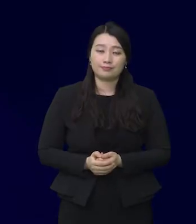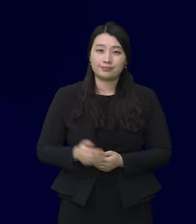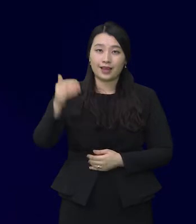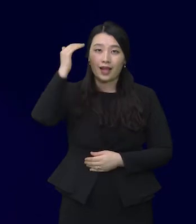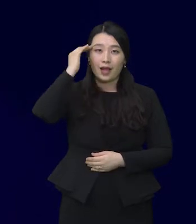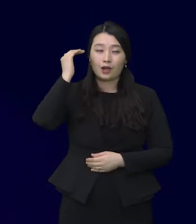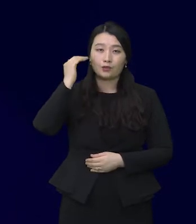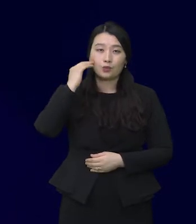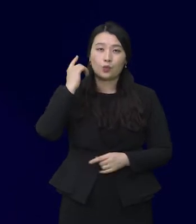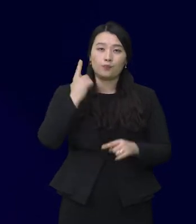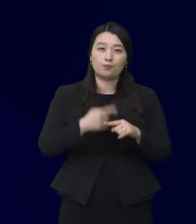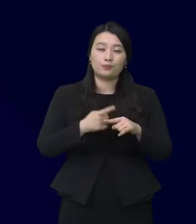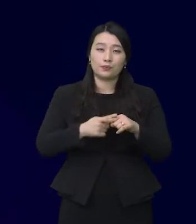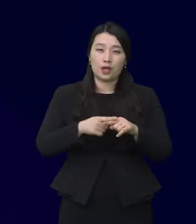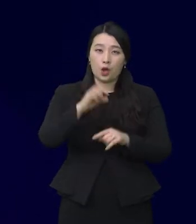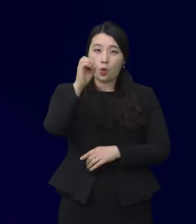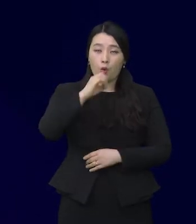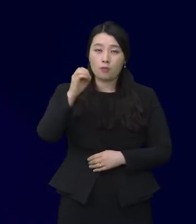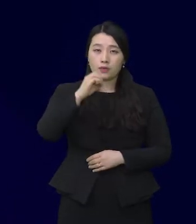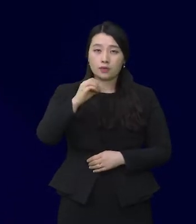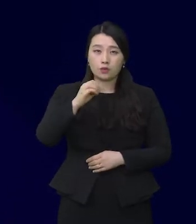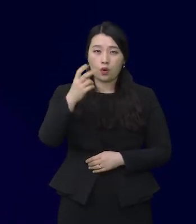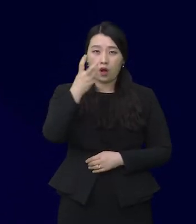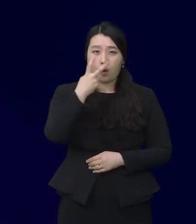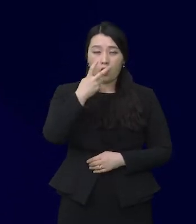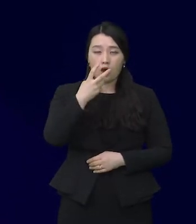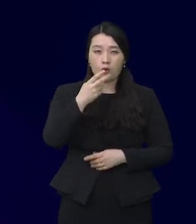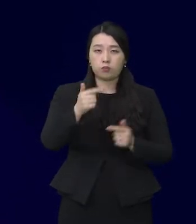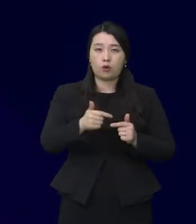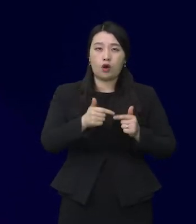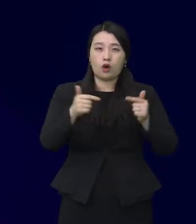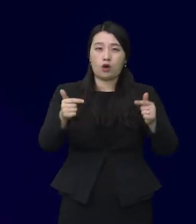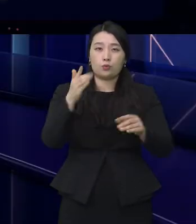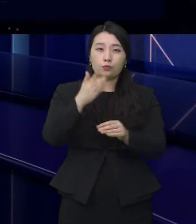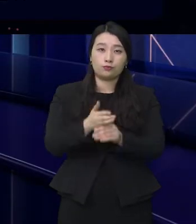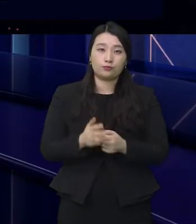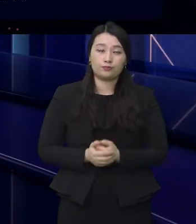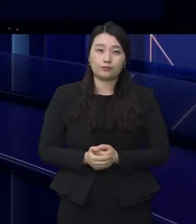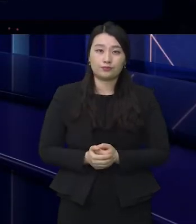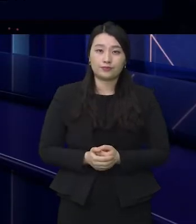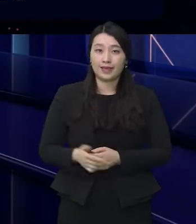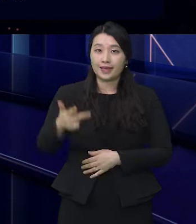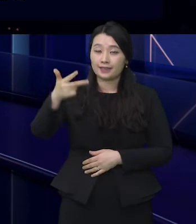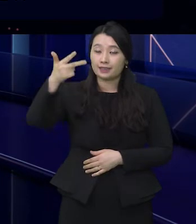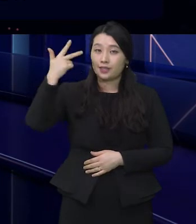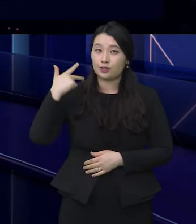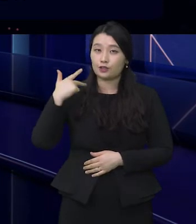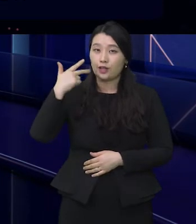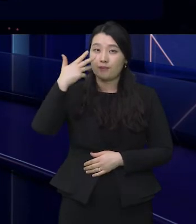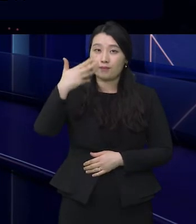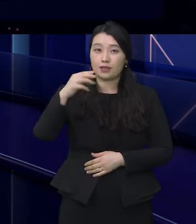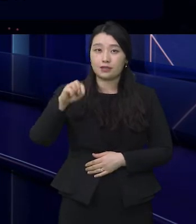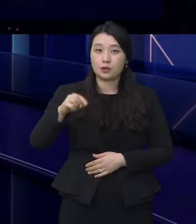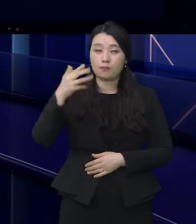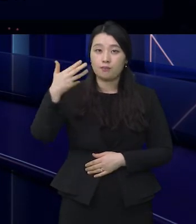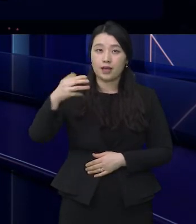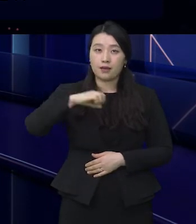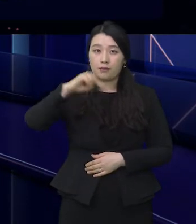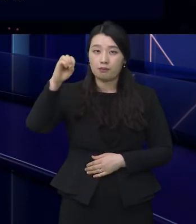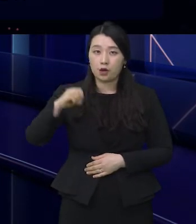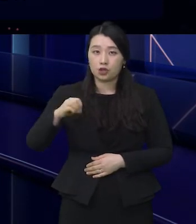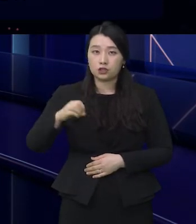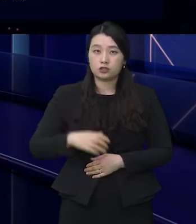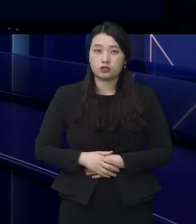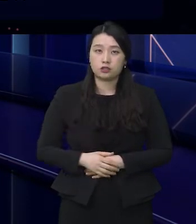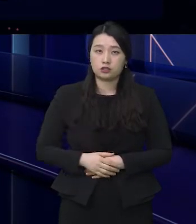우리나라도 오미 그런 검출이 지속적으로 늘고 있습니다 지난주 8.8% 로 전주 대비